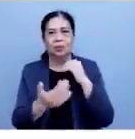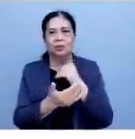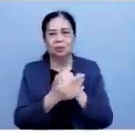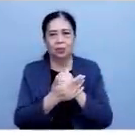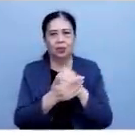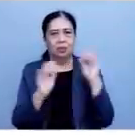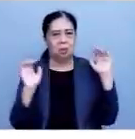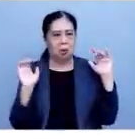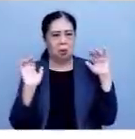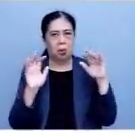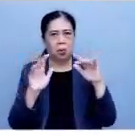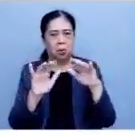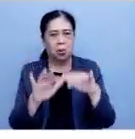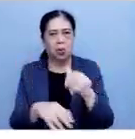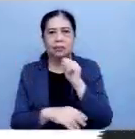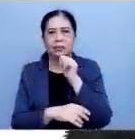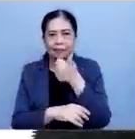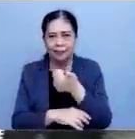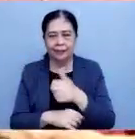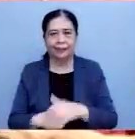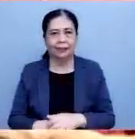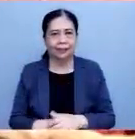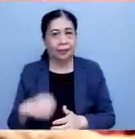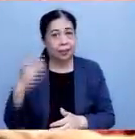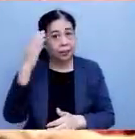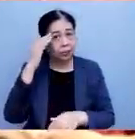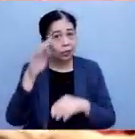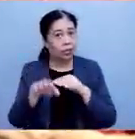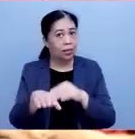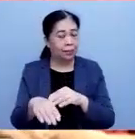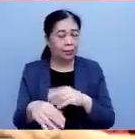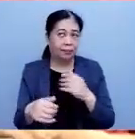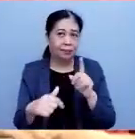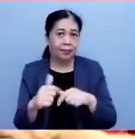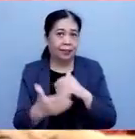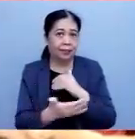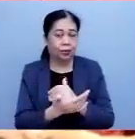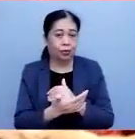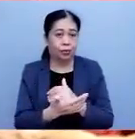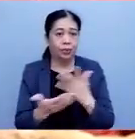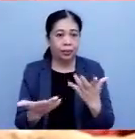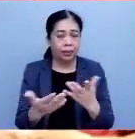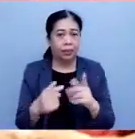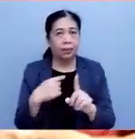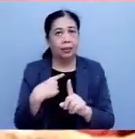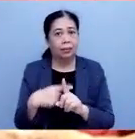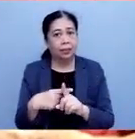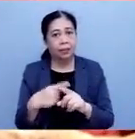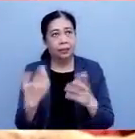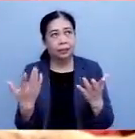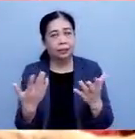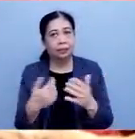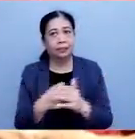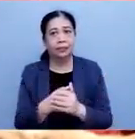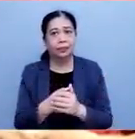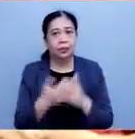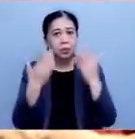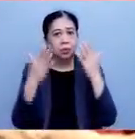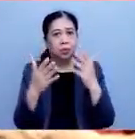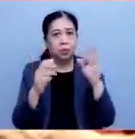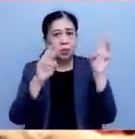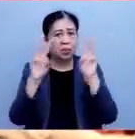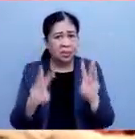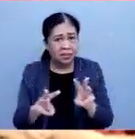dagsa ng mga motorista bukas. Alam mo, ang traffic hindi mo maiwasan. Tapos, hindi na natin masabi ang weather